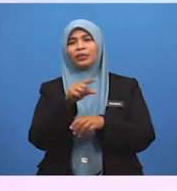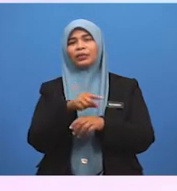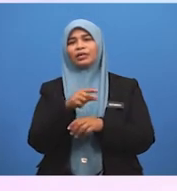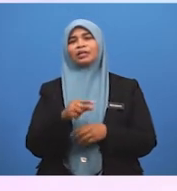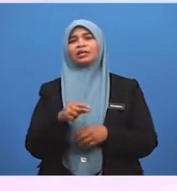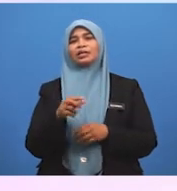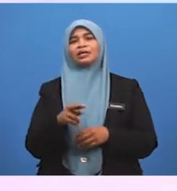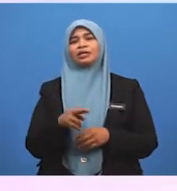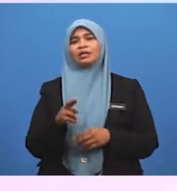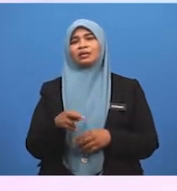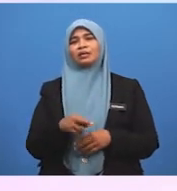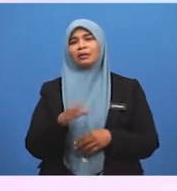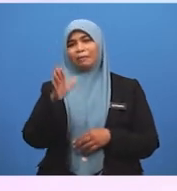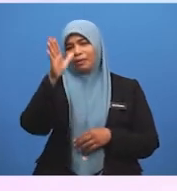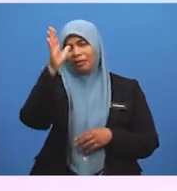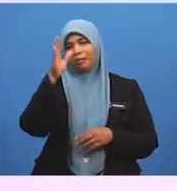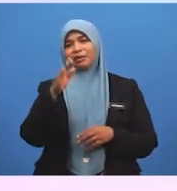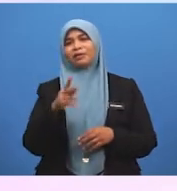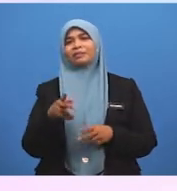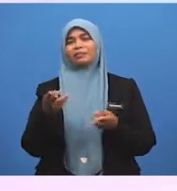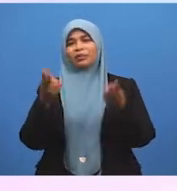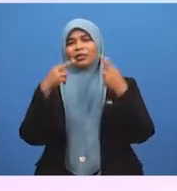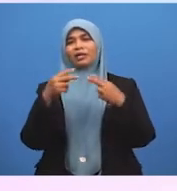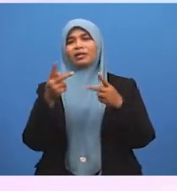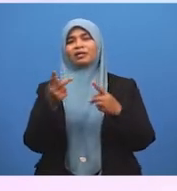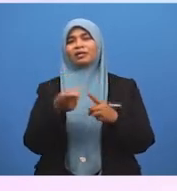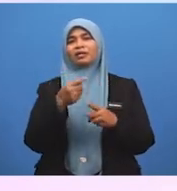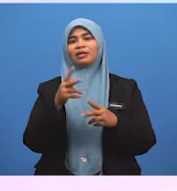menggunakan rentak lagu Bapakku Pulang Dari Kota.